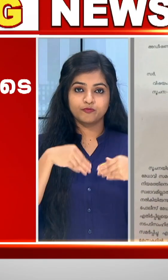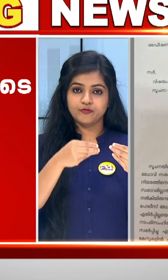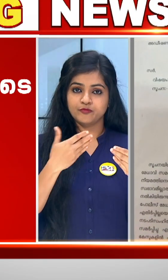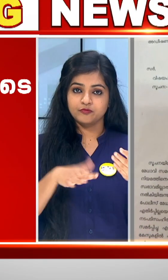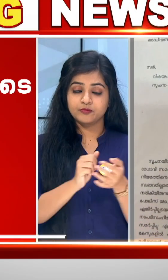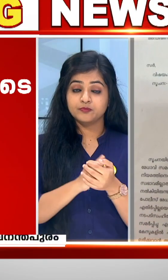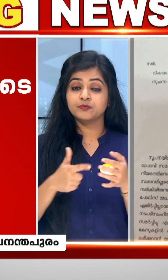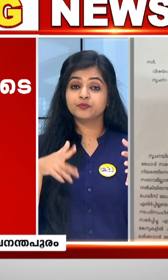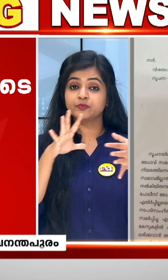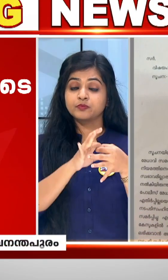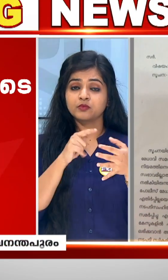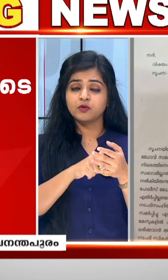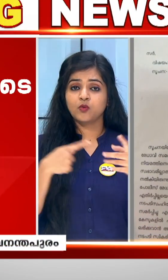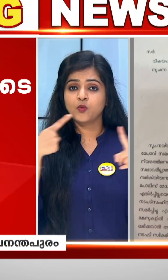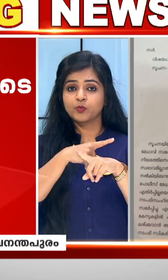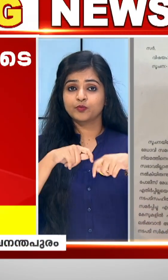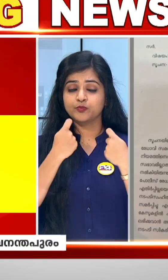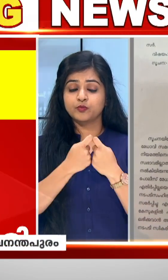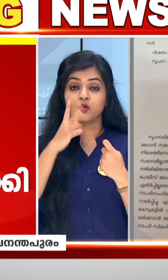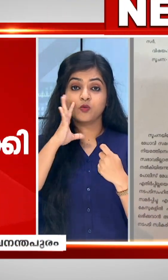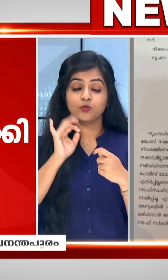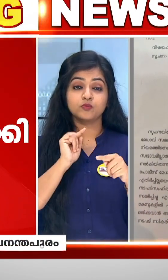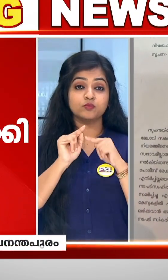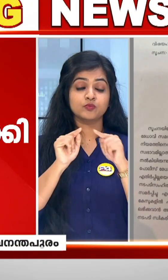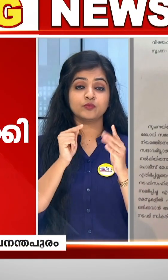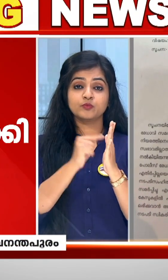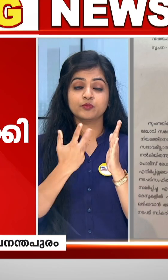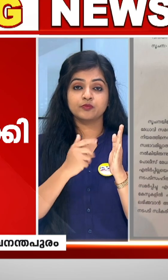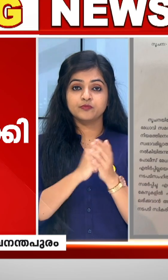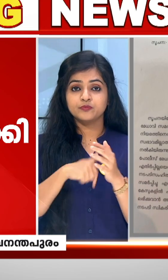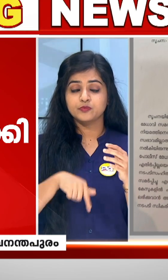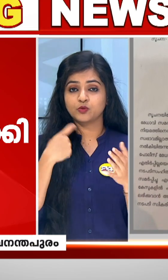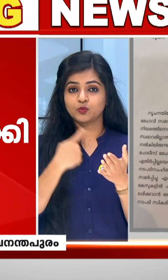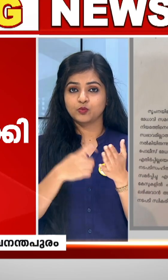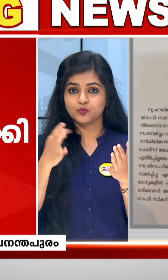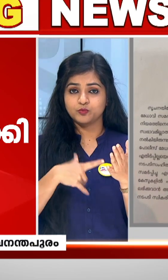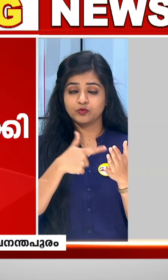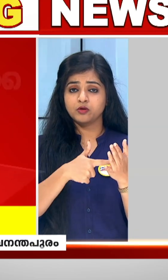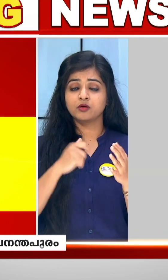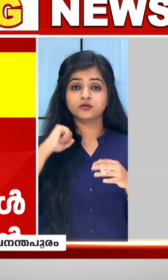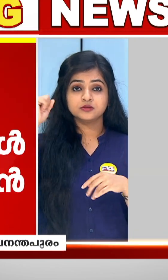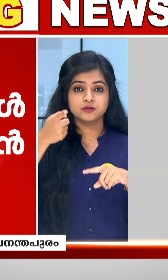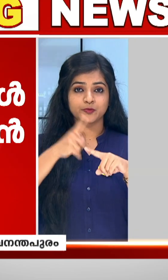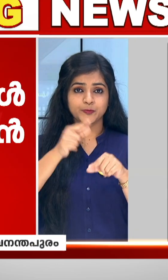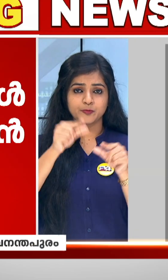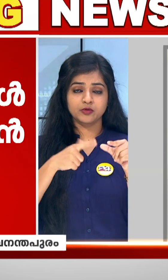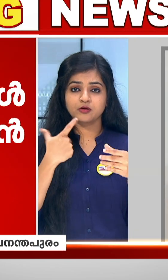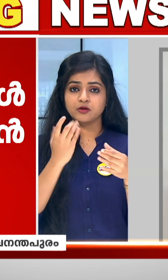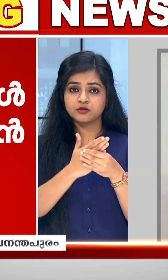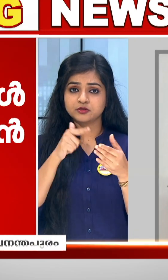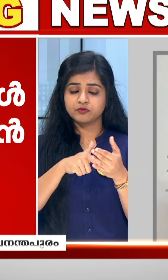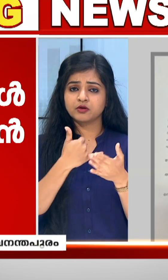പിന്നാലെ ഇക്കാര്യത്തിൽ പ്രതിപക്ഷം ഉയർത്തിയ ഏറ്റവും പ്രധാനപ്പെട്ട ആക്ഷേപം ഈ നിയമത്തിനെതിരെ പ്രതിഷേധിച്ച ആളുകൾക്കെതിരെയുള്ള കേസ് പിൻവലിക്കാത്തത്